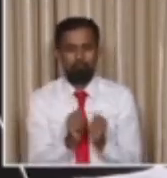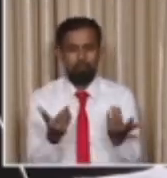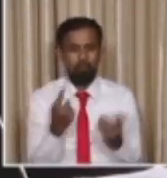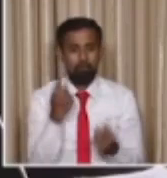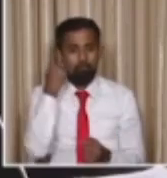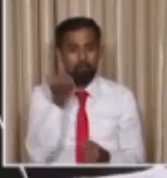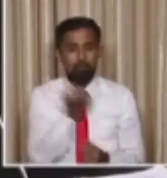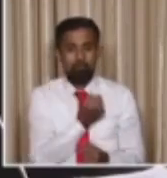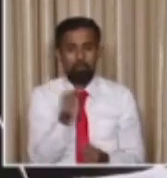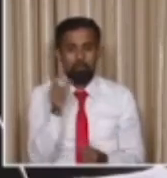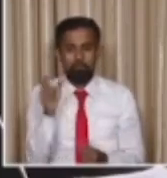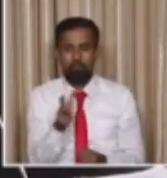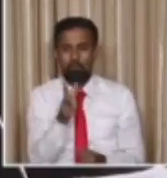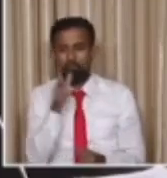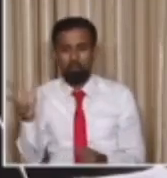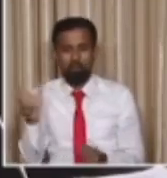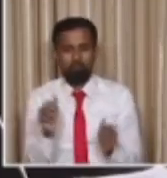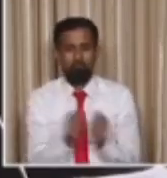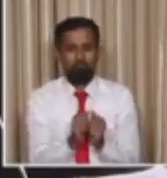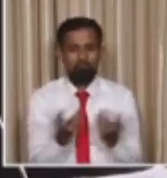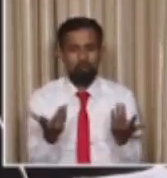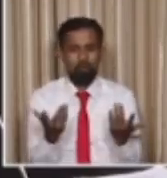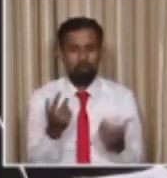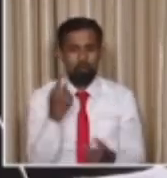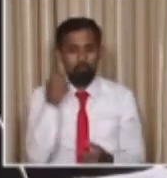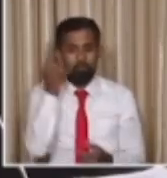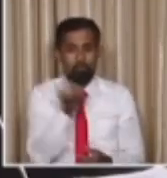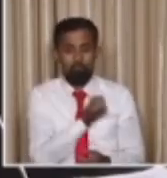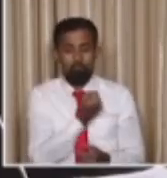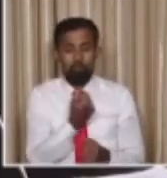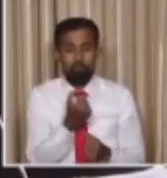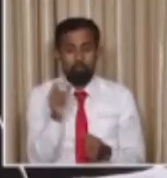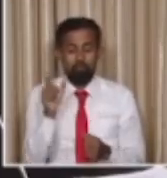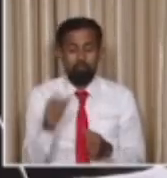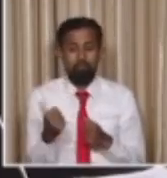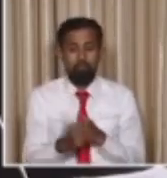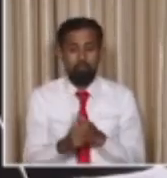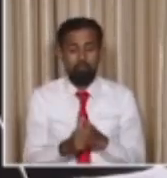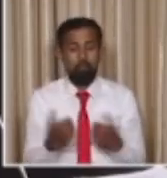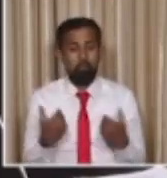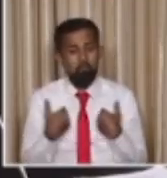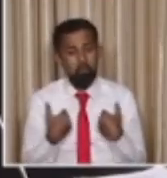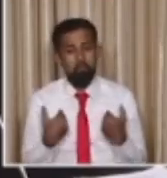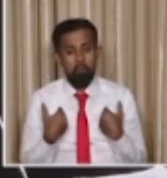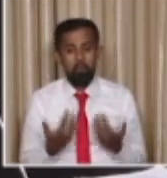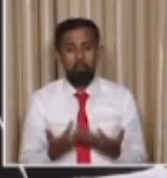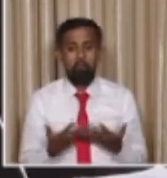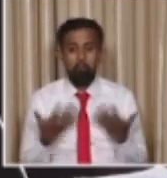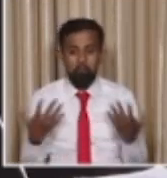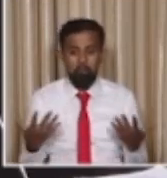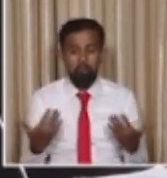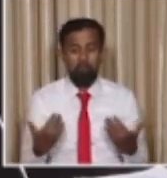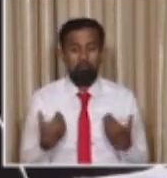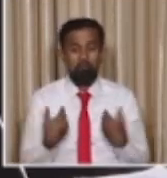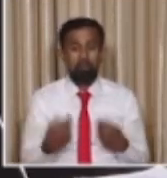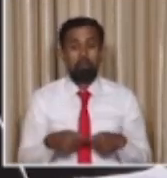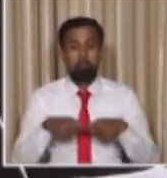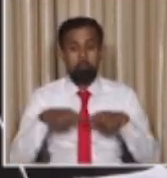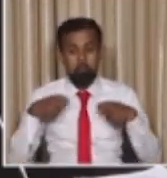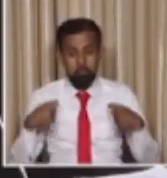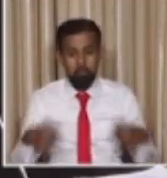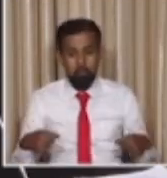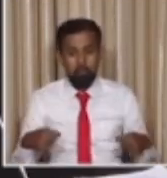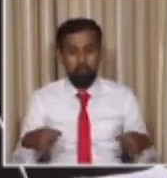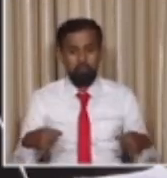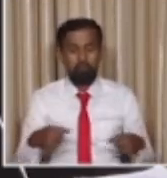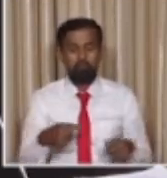විශේෂඥ වෛද්‍යවරුන්ට කෑ ගහලා වැඩක් නැහැ. විශේෂඥ වෛද්‍යවරයෙක් හදාගන්න අපිට විශාල මහන්සියක් වෙන්න වෙලා තියෙනවා. විශාල මුදලක් වැය කරන්න වෙලා තියෙනවා.